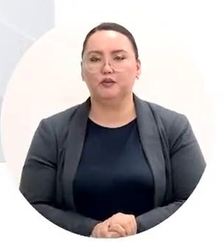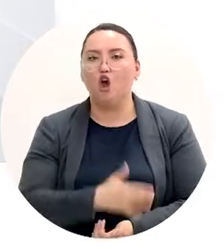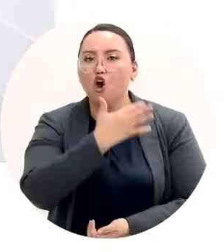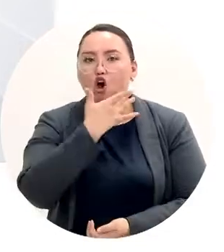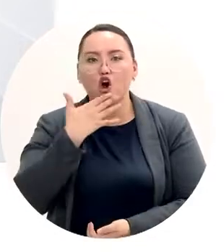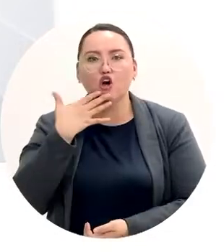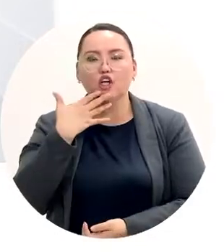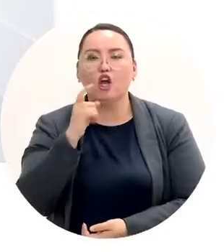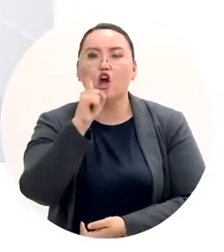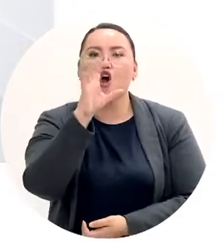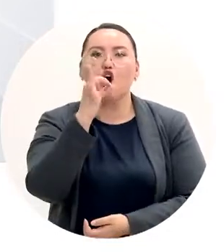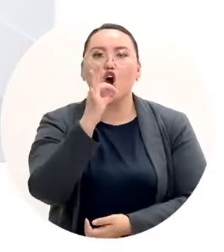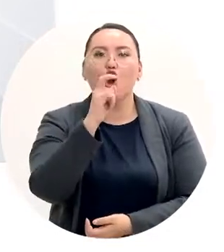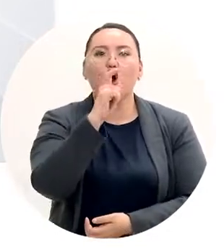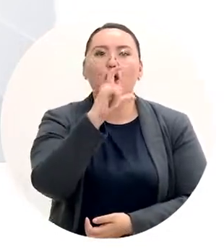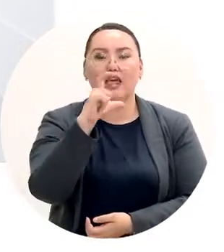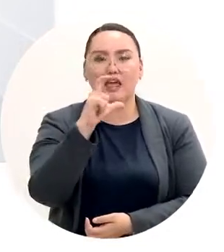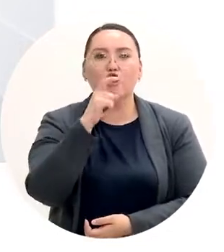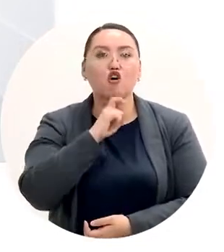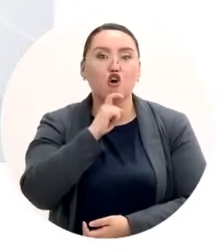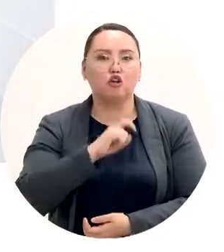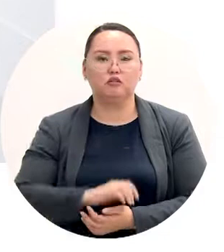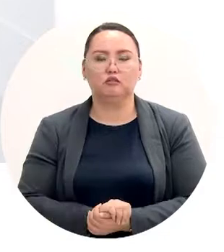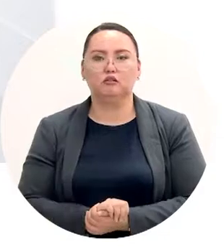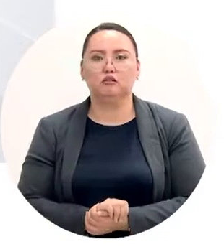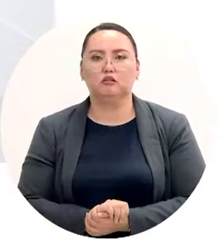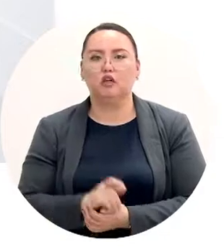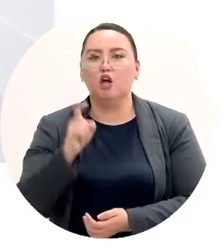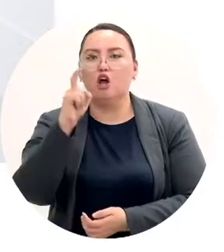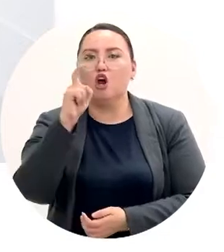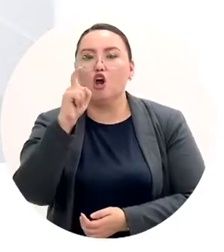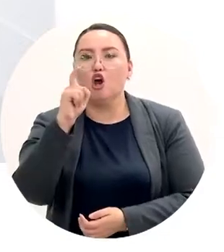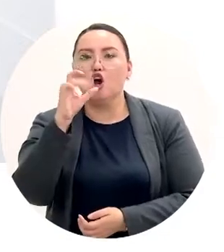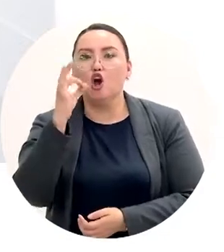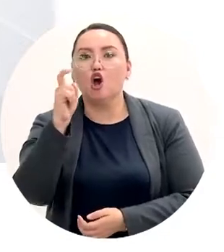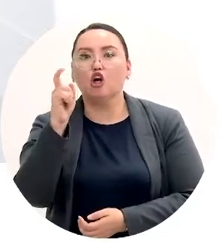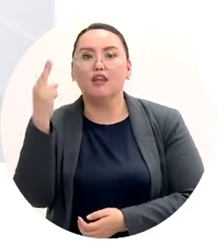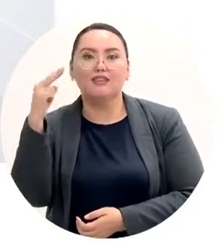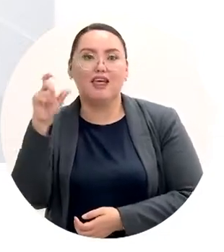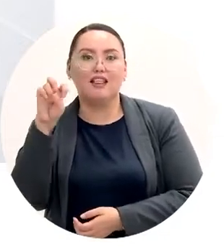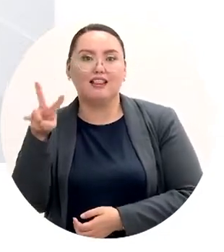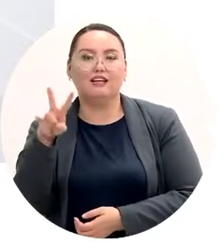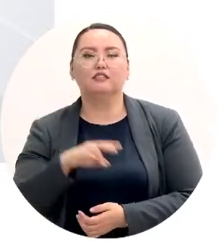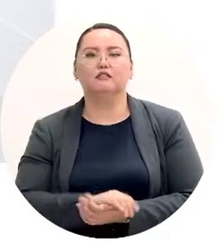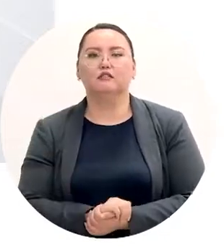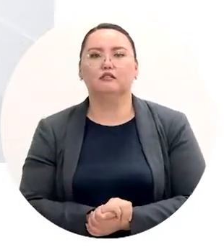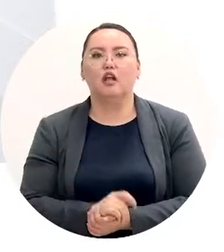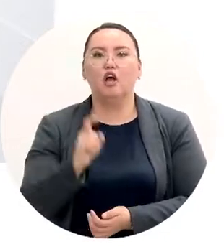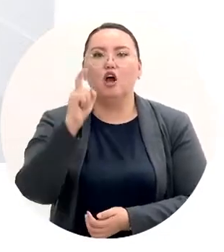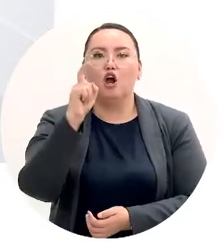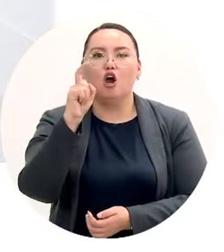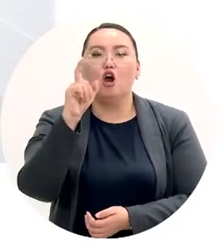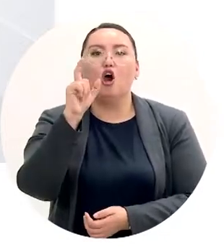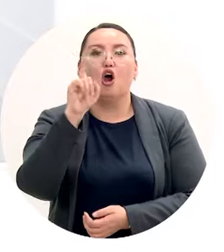өнгөний хөх гэдгийг монгол бичгээр хөөхэй гэж утсан байна. Харин хөхтөлөн буюу хөх гэдгийг хөөхүү гэж утсан байна. Харин